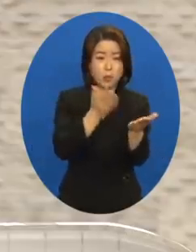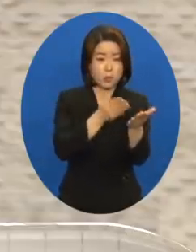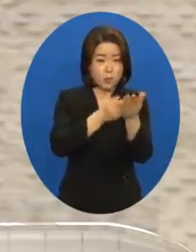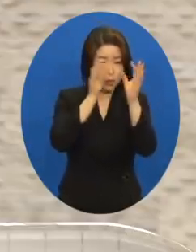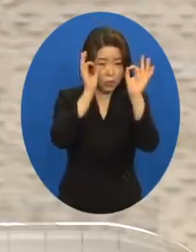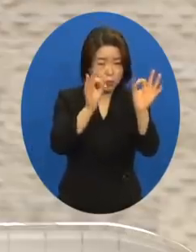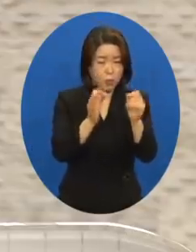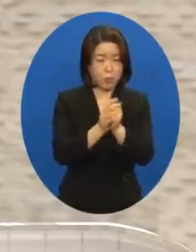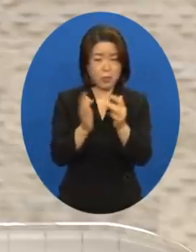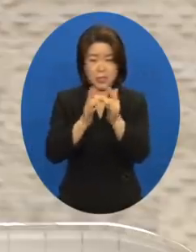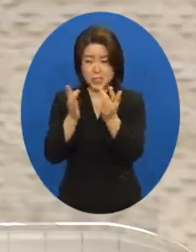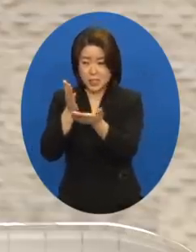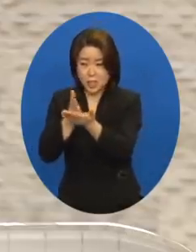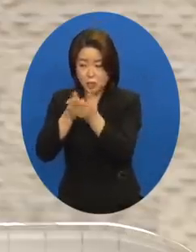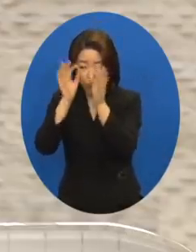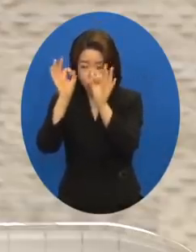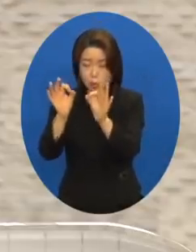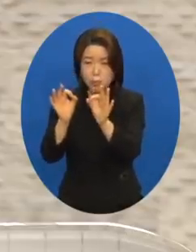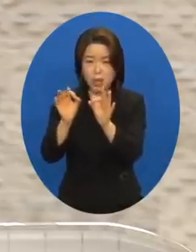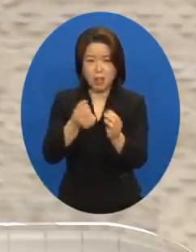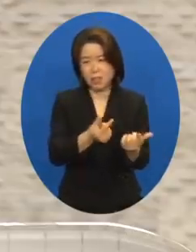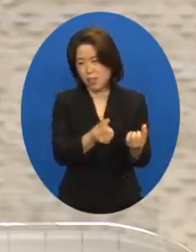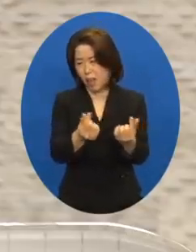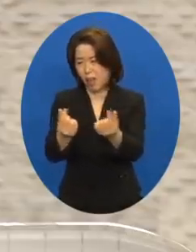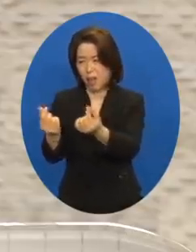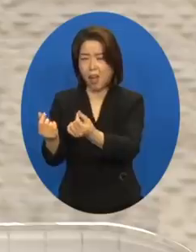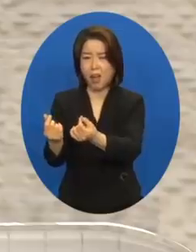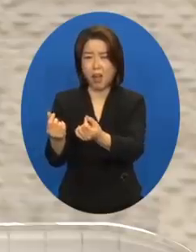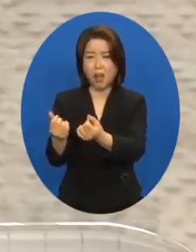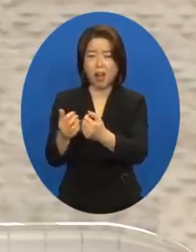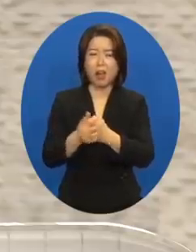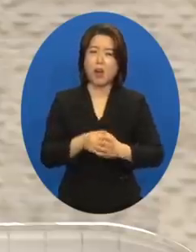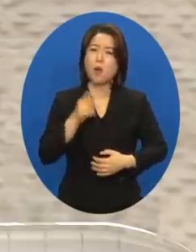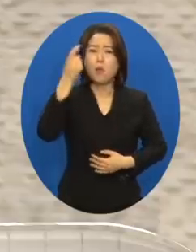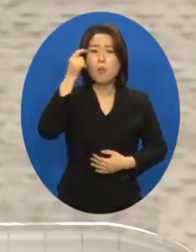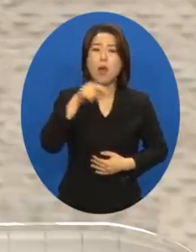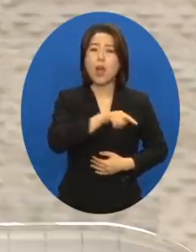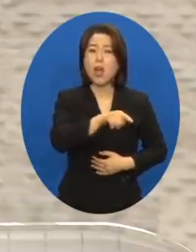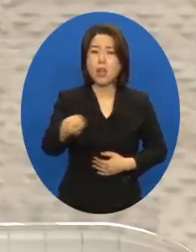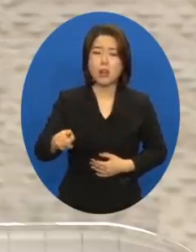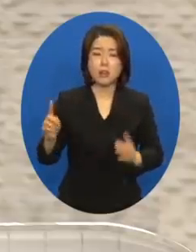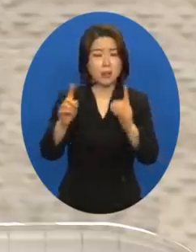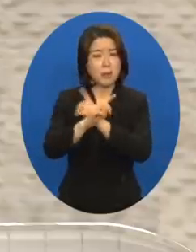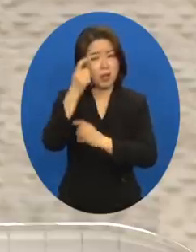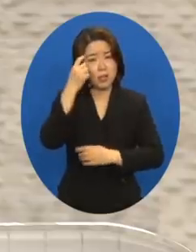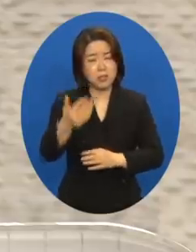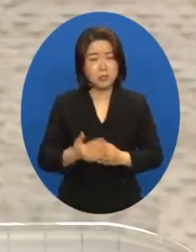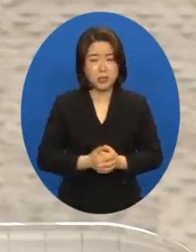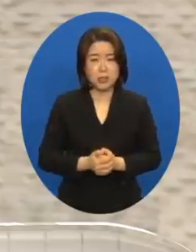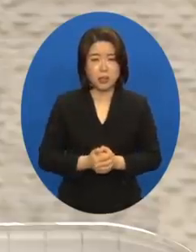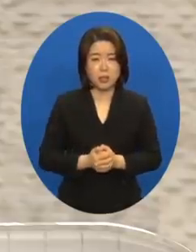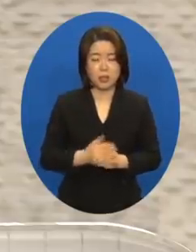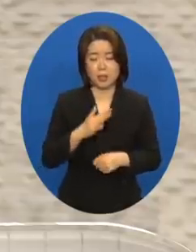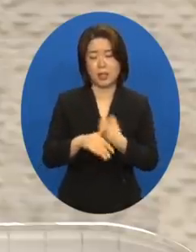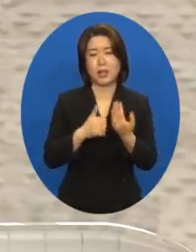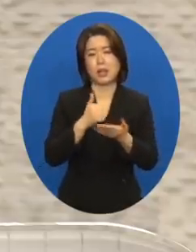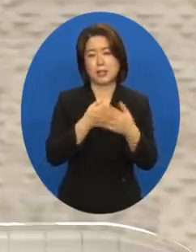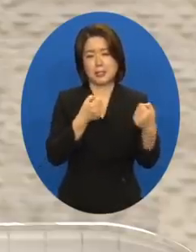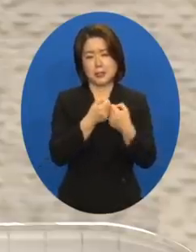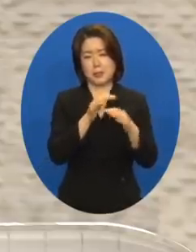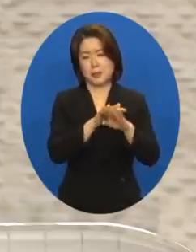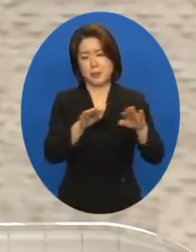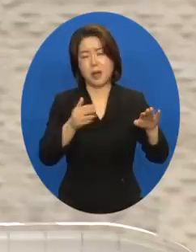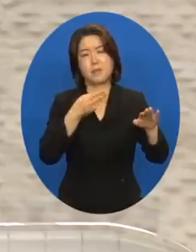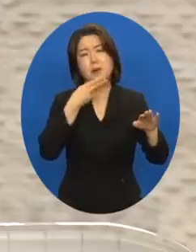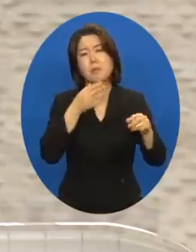인터넷뉴스 들 다 그네 우드 리 잖 아 요 왜 이렇게 되었을까요 하나님과 화해하게 미 없기